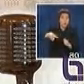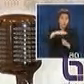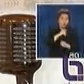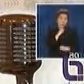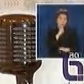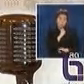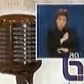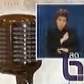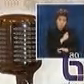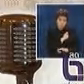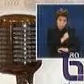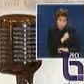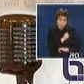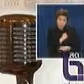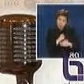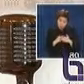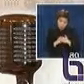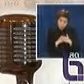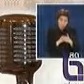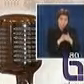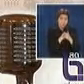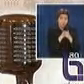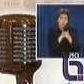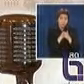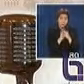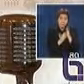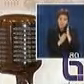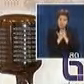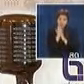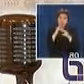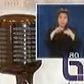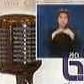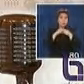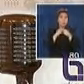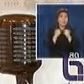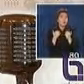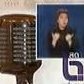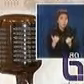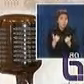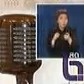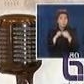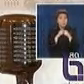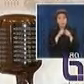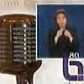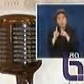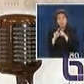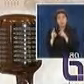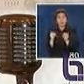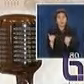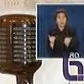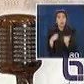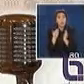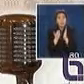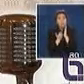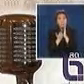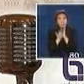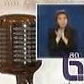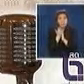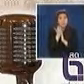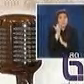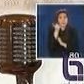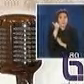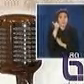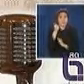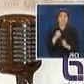ทนและต่อสู้เพื่อฟันฝ่าอุปสรรคและปัญหาต่างๆให้ผ่านพ้นไปได้ใน